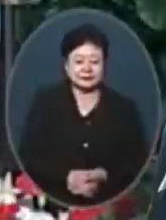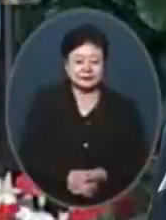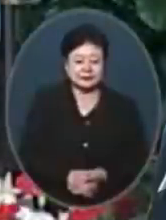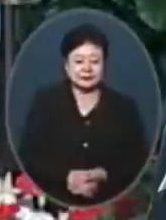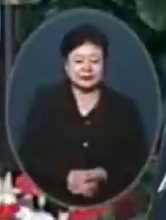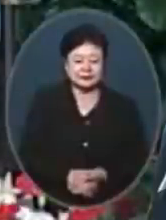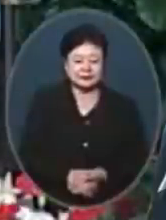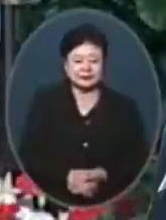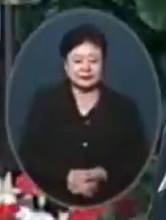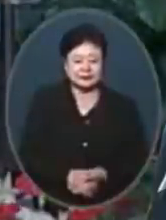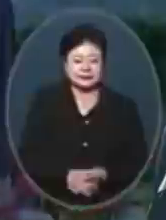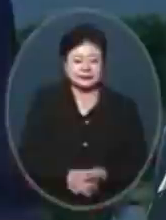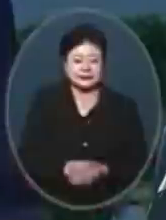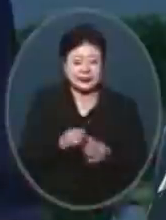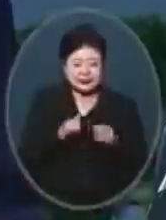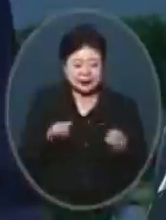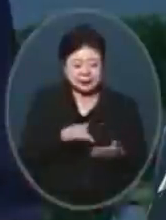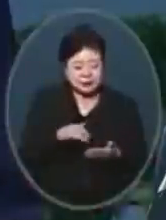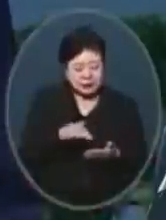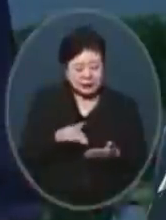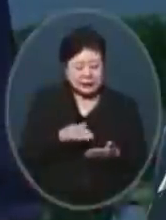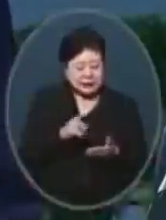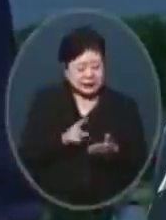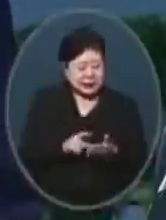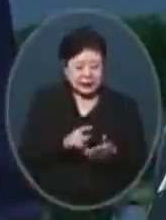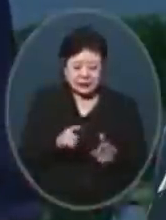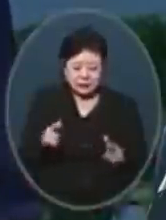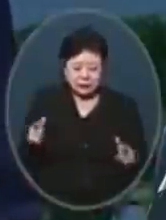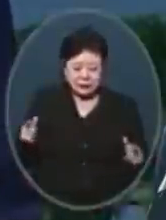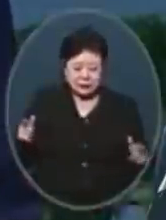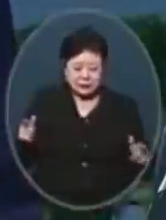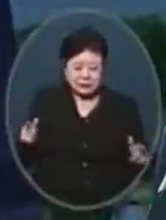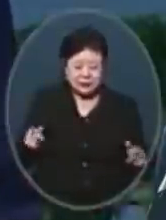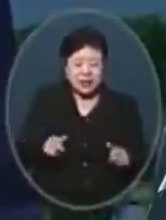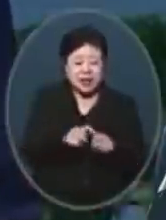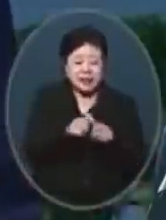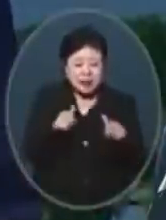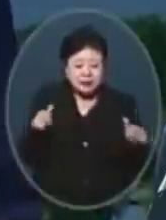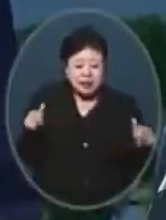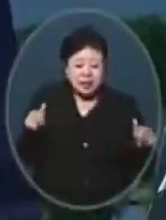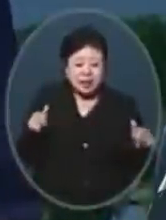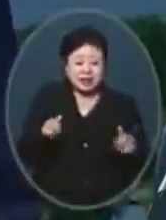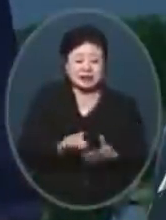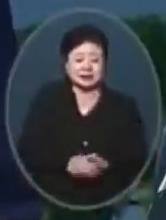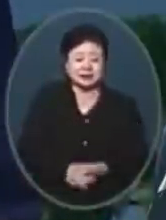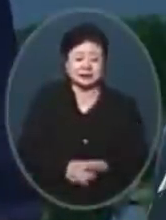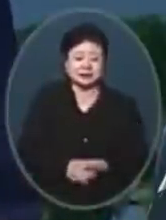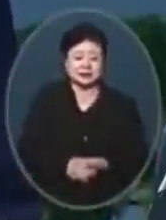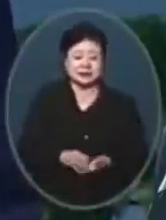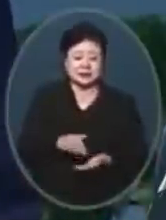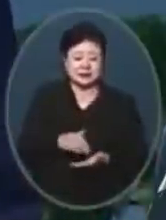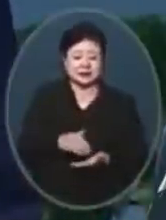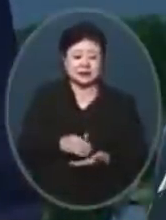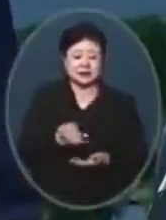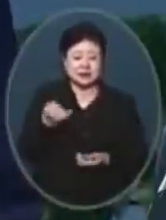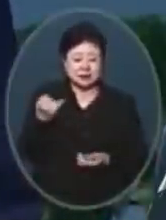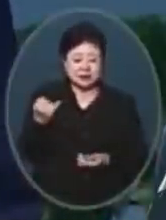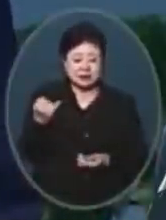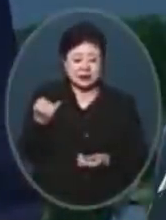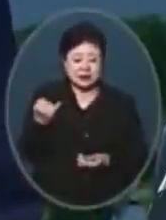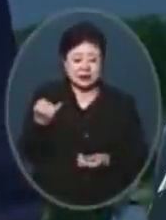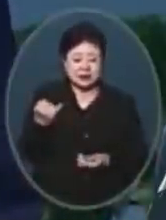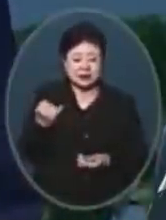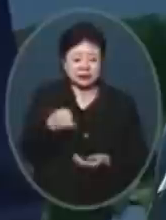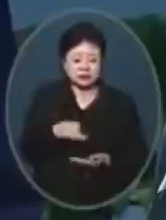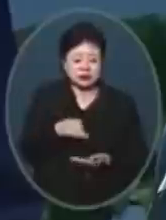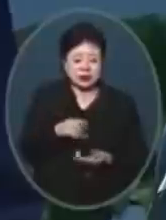시랄 말씀들이 사람 숫자를 헤아릴 때 남자는 헤아려도 여자는 수에